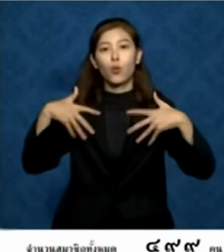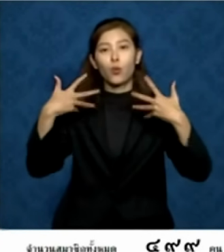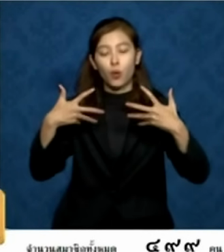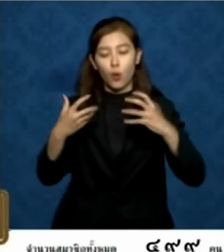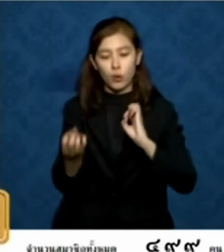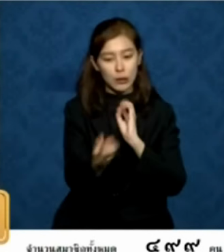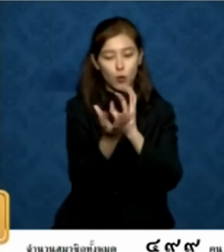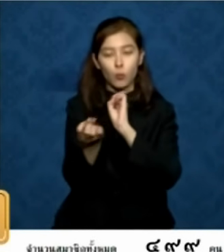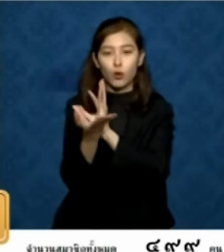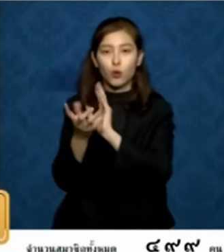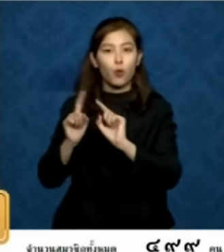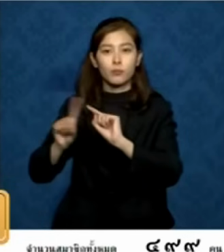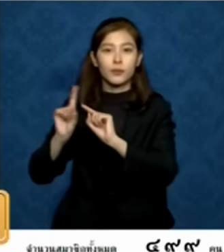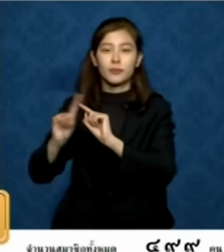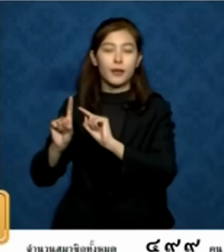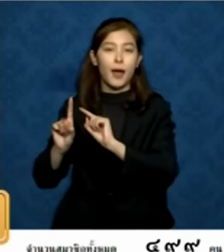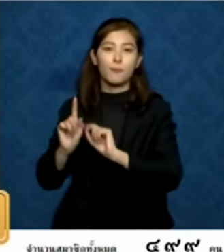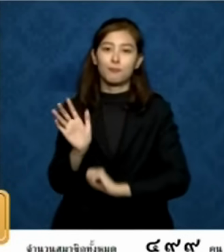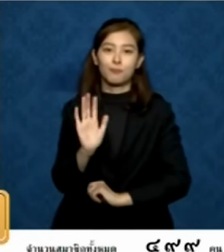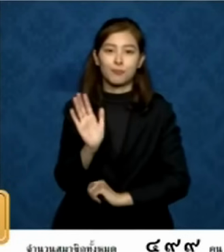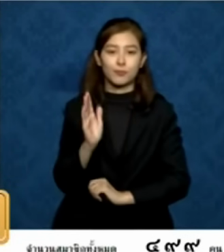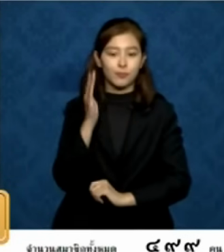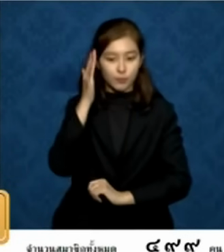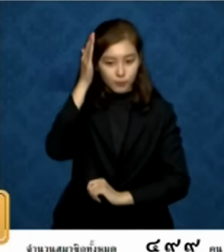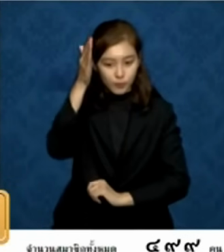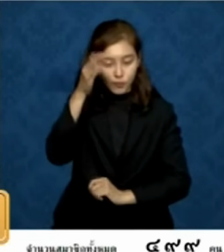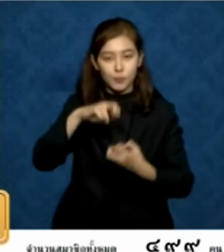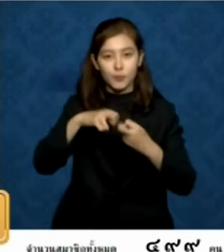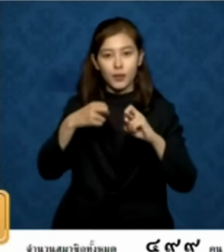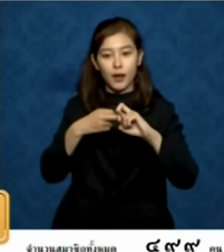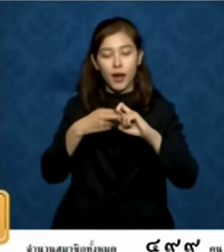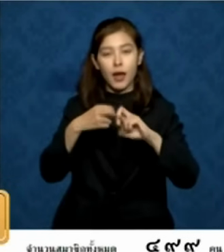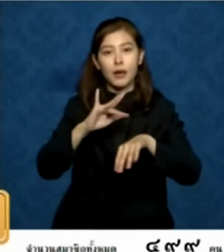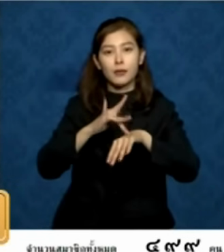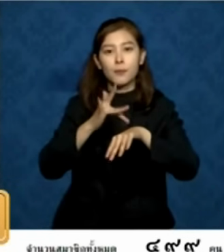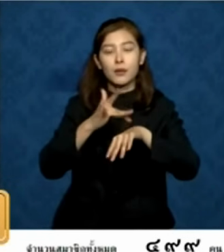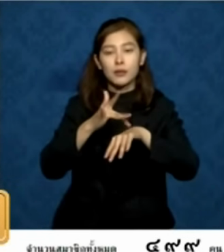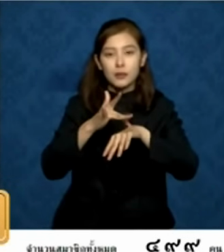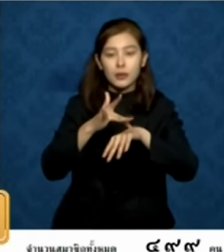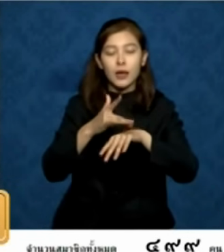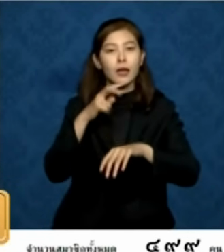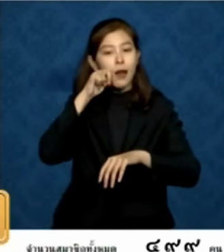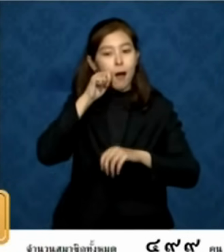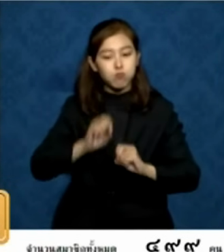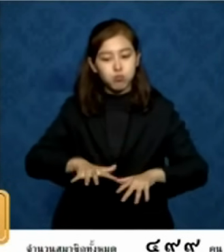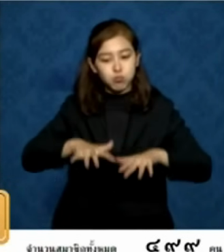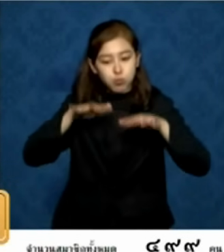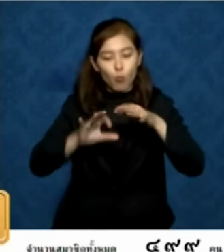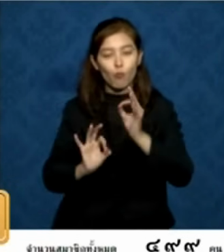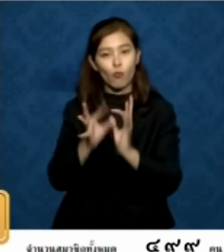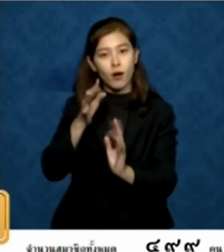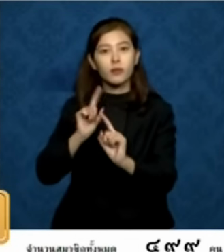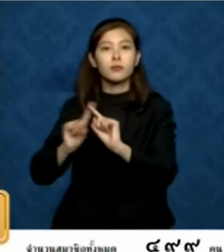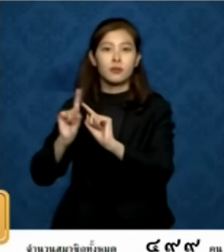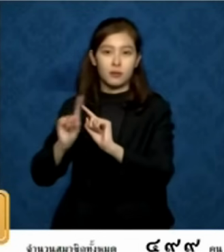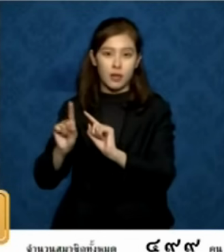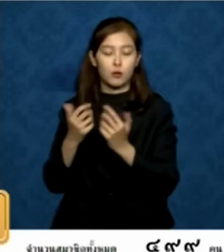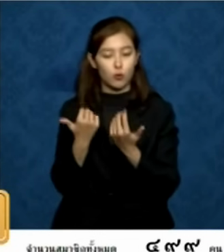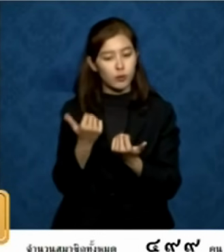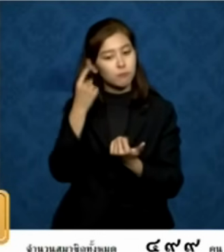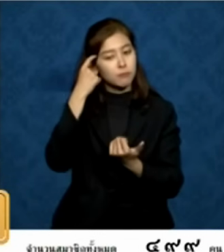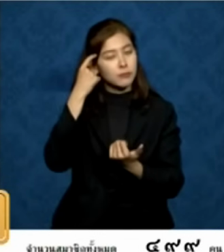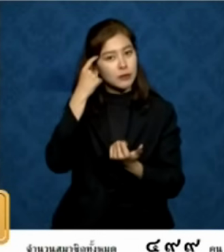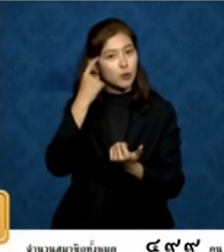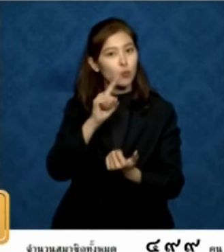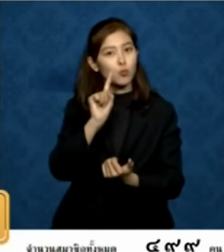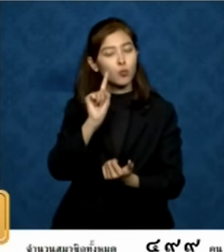บจากภัยธรรมชาติในระยะยาวผ่านการใช้เทคโนโลยีคาร์บอนต่ำและดำเนินมาตรการ